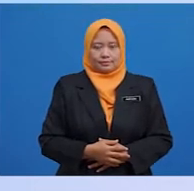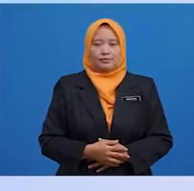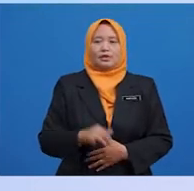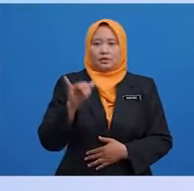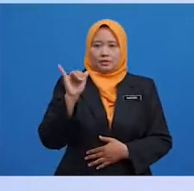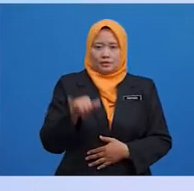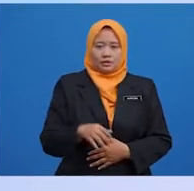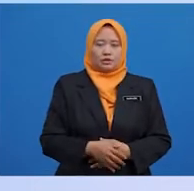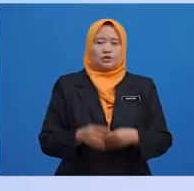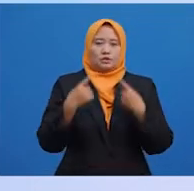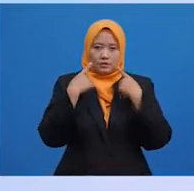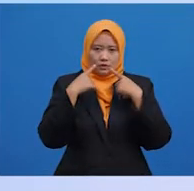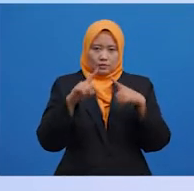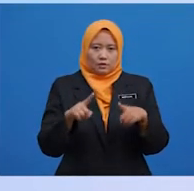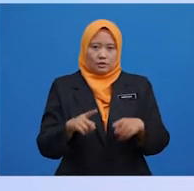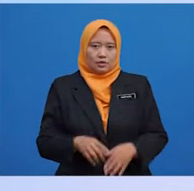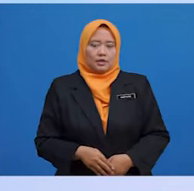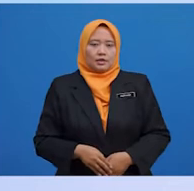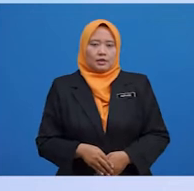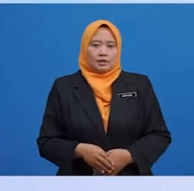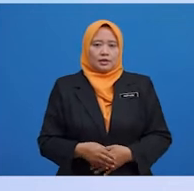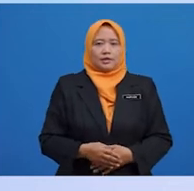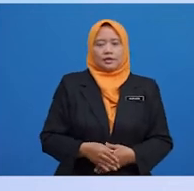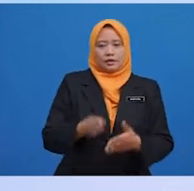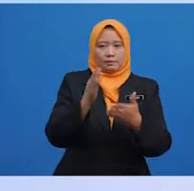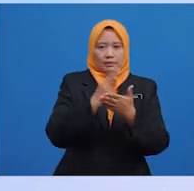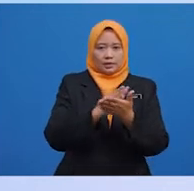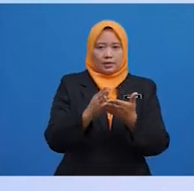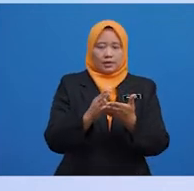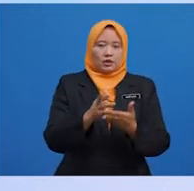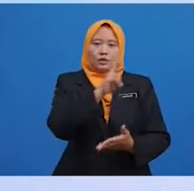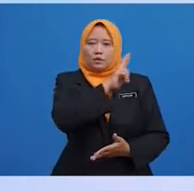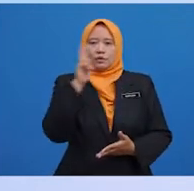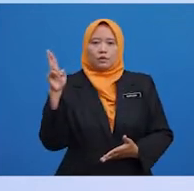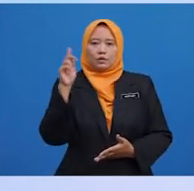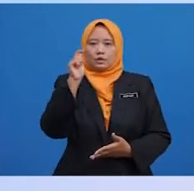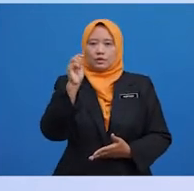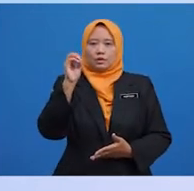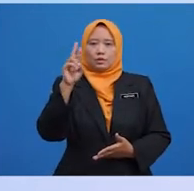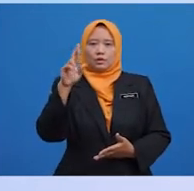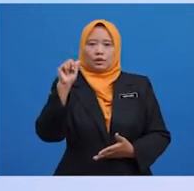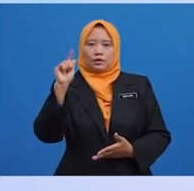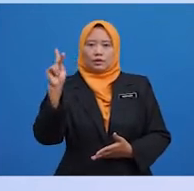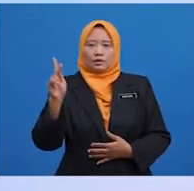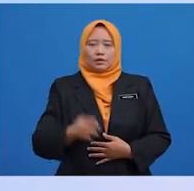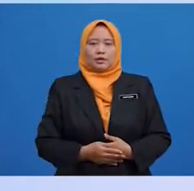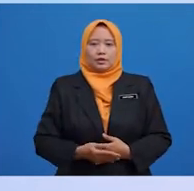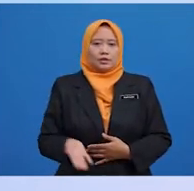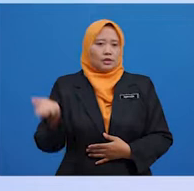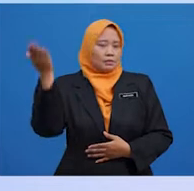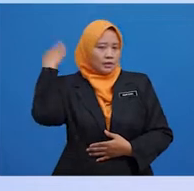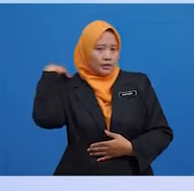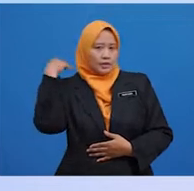Ya, jawapannya ialah di bahagian rongga torak. Di belakang sternum dan bahagian